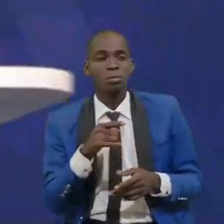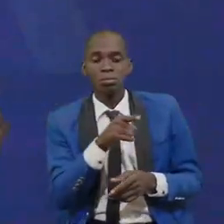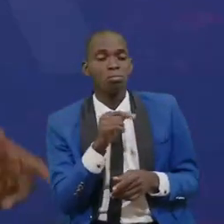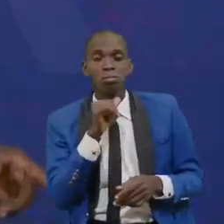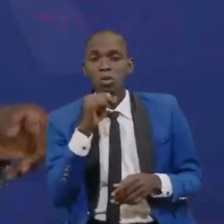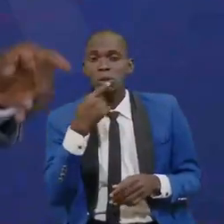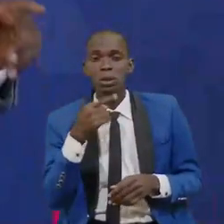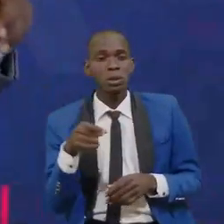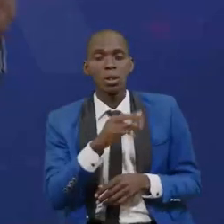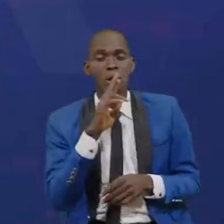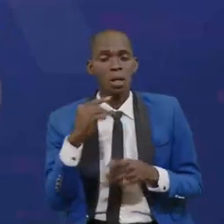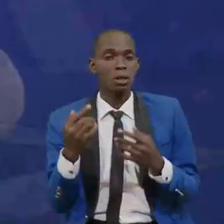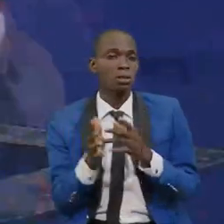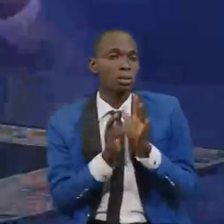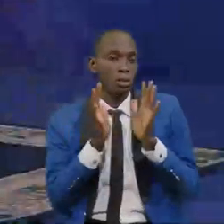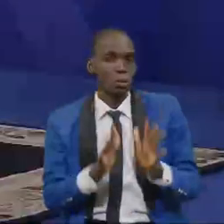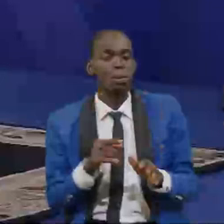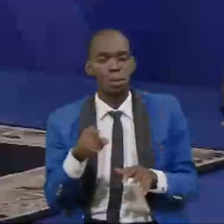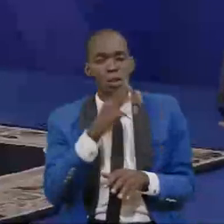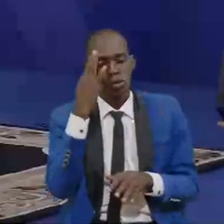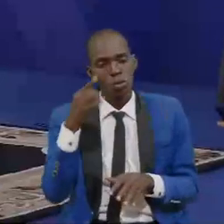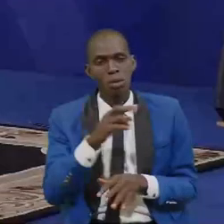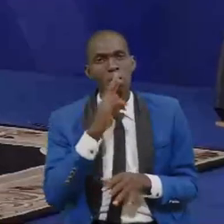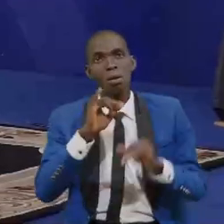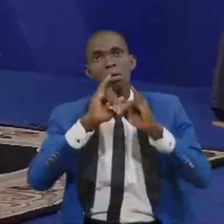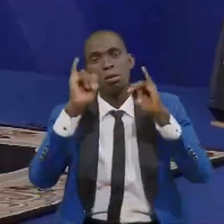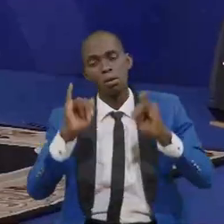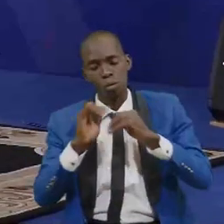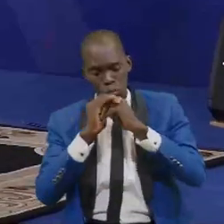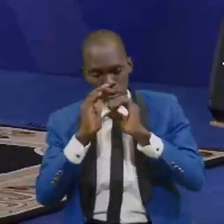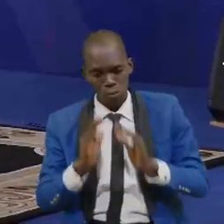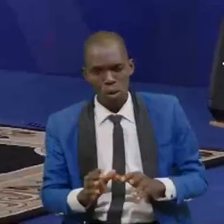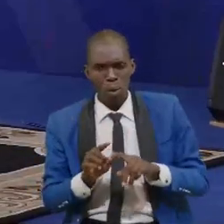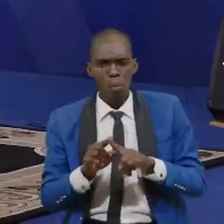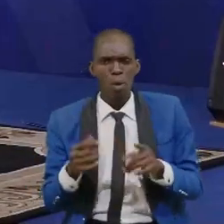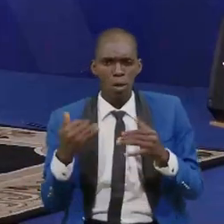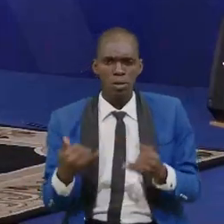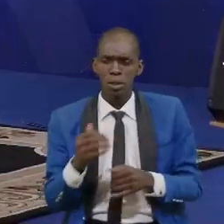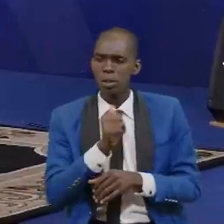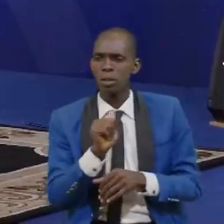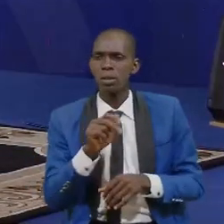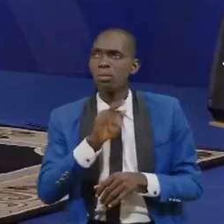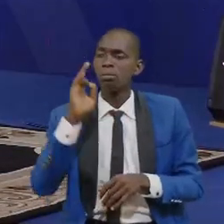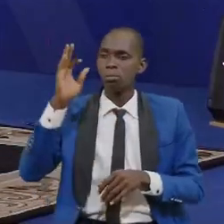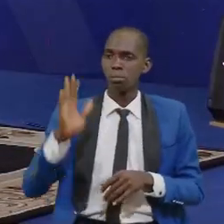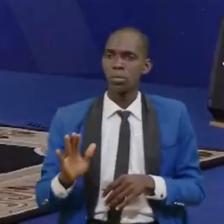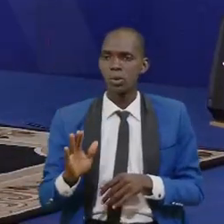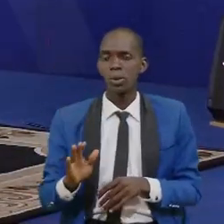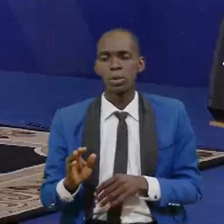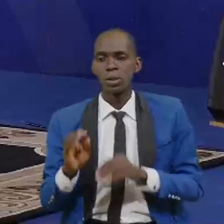pas de chrétiens, ils disent qu'ils sont idolâtres. Un pasteur, un prédicateur va vers eux.